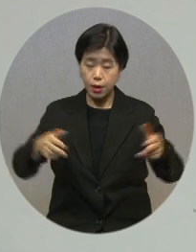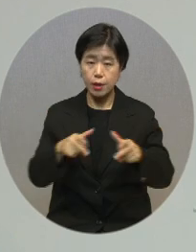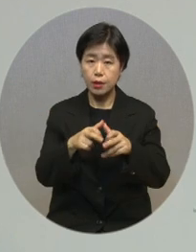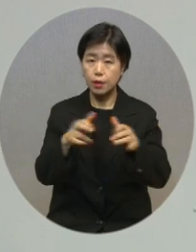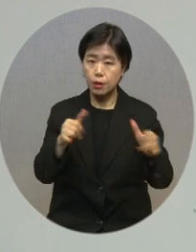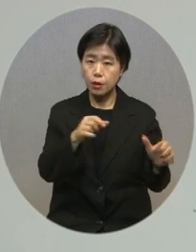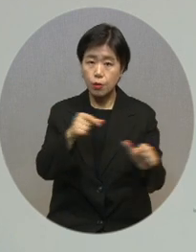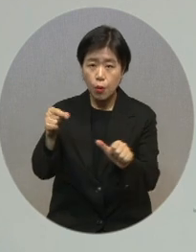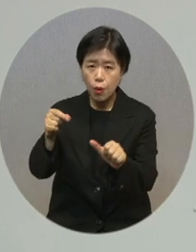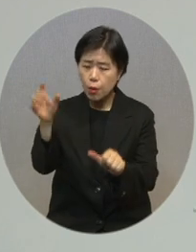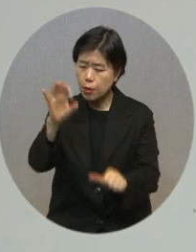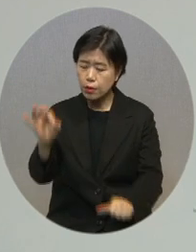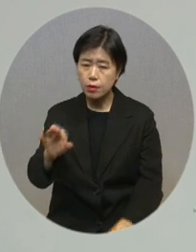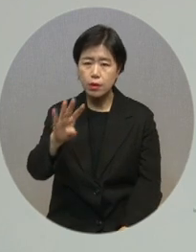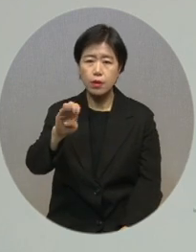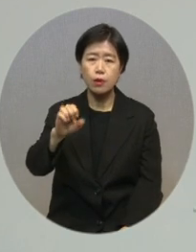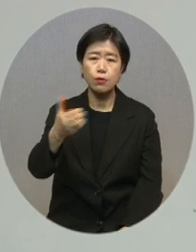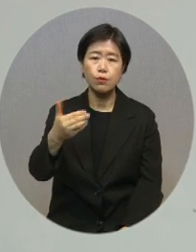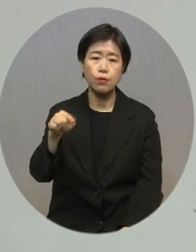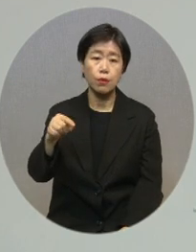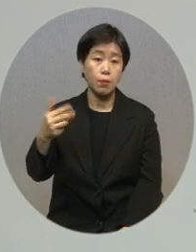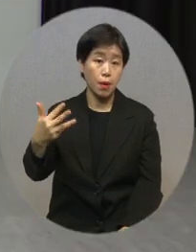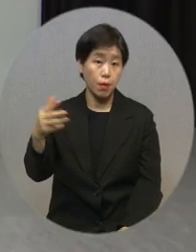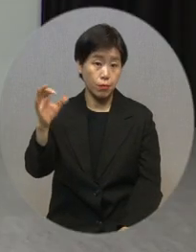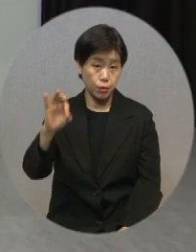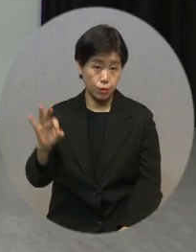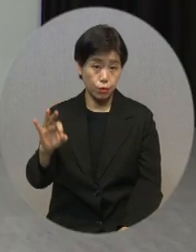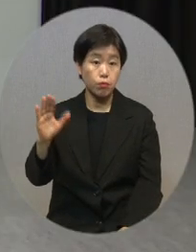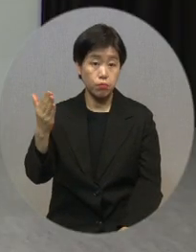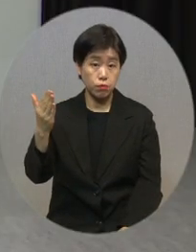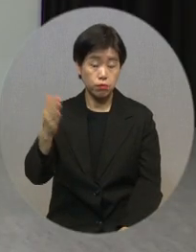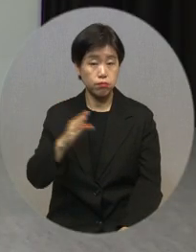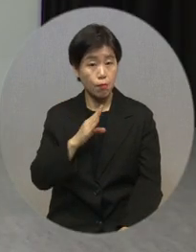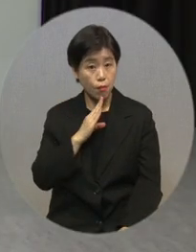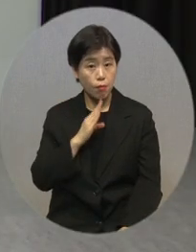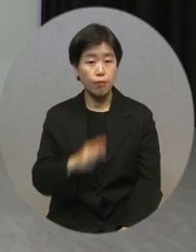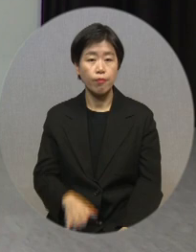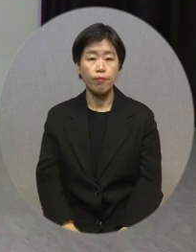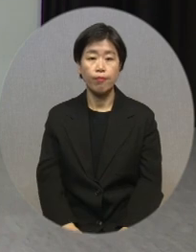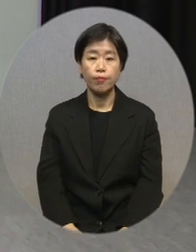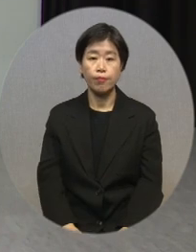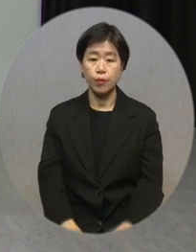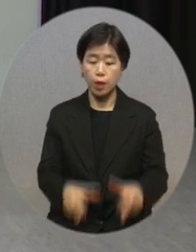고용률이 한49.8% 정도 됩니다. 오, 그래요?